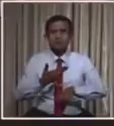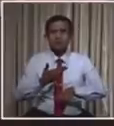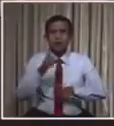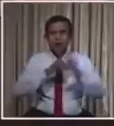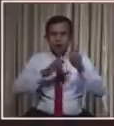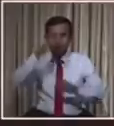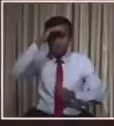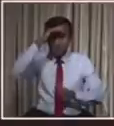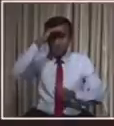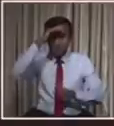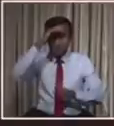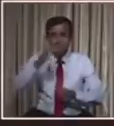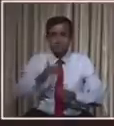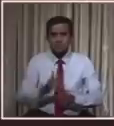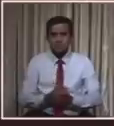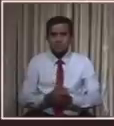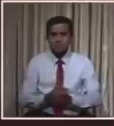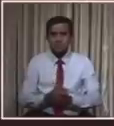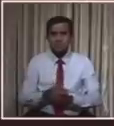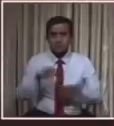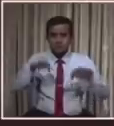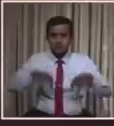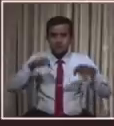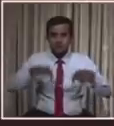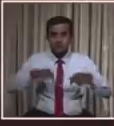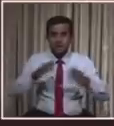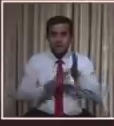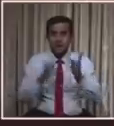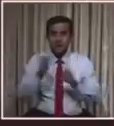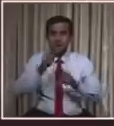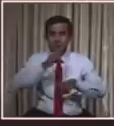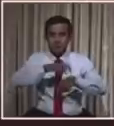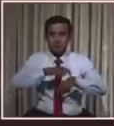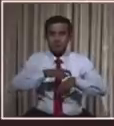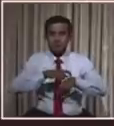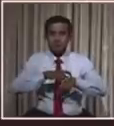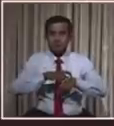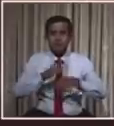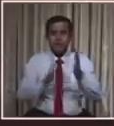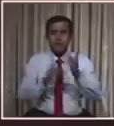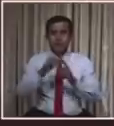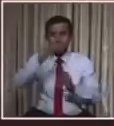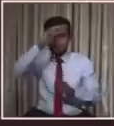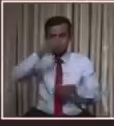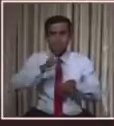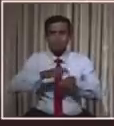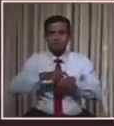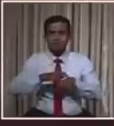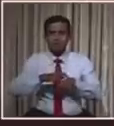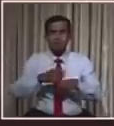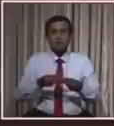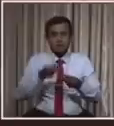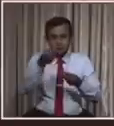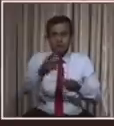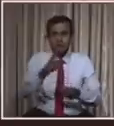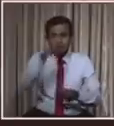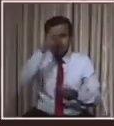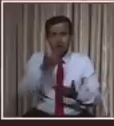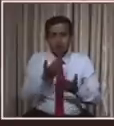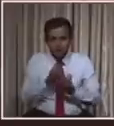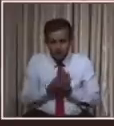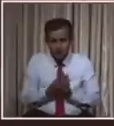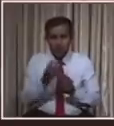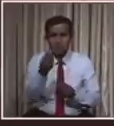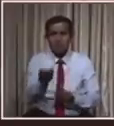කතානායකතුමනි අද දැන් තියෙන්නේ අපේ ඇමතුමාගේ වෙලාව ඇමතුමාගේ වෙලාව ඒ වෙලාව ලබා දෙන නිසා ඔබතුමාගේ ඉතාමත් ගෞරවය